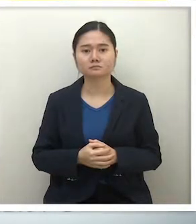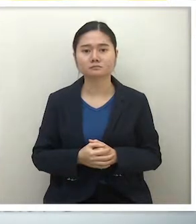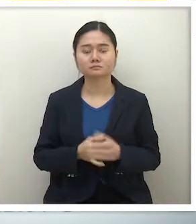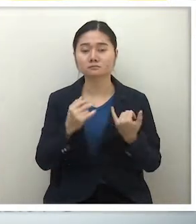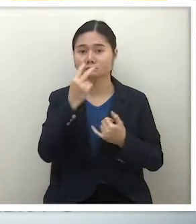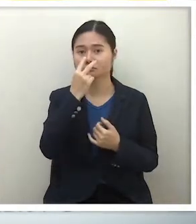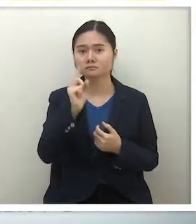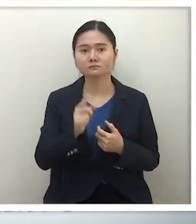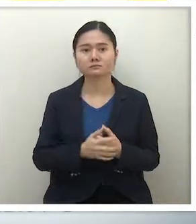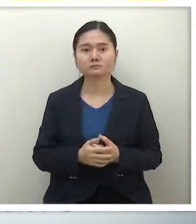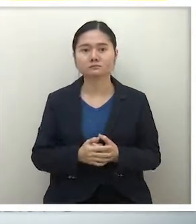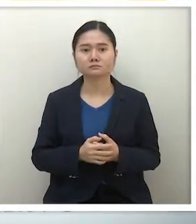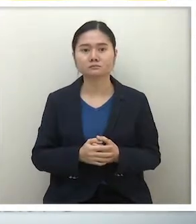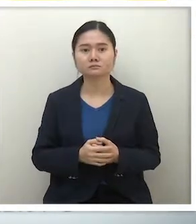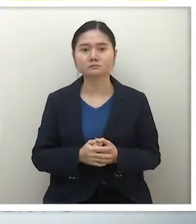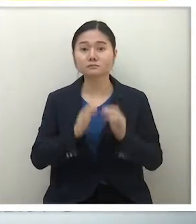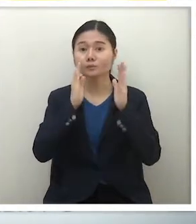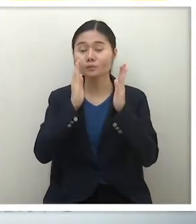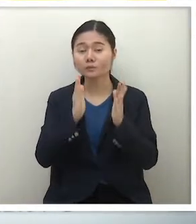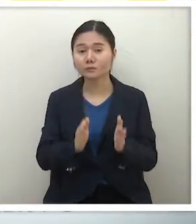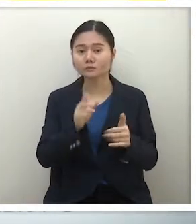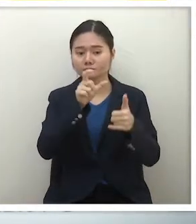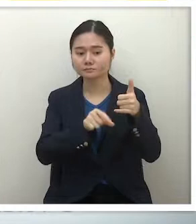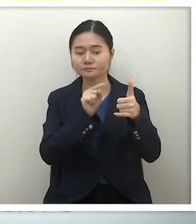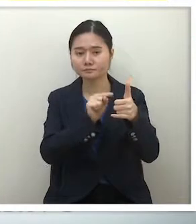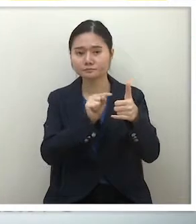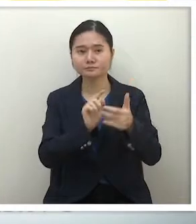จะเห็นว่าไอ้เจ้าคนเนี่ยเข